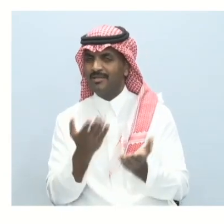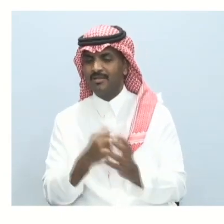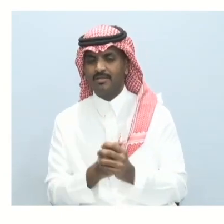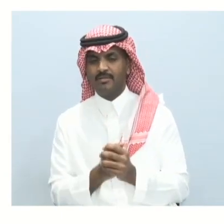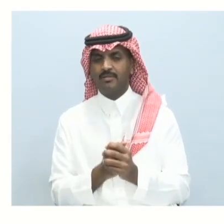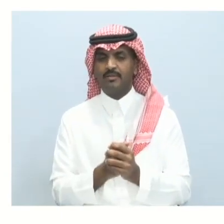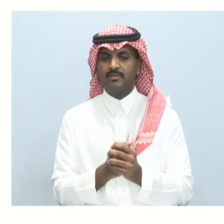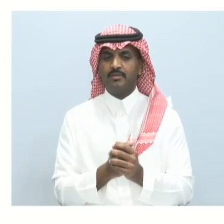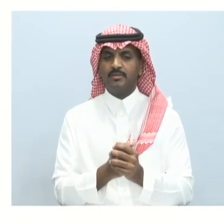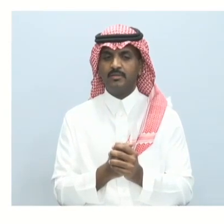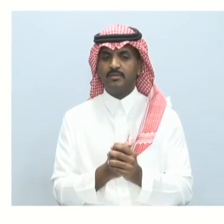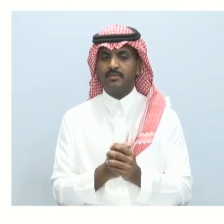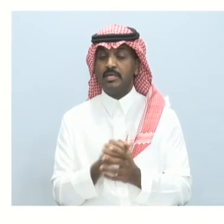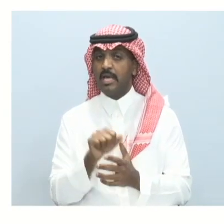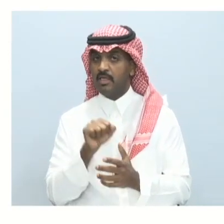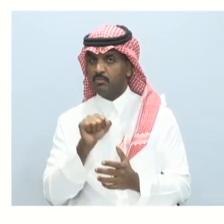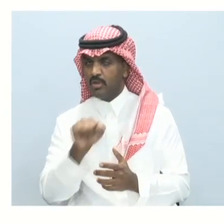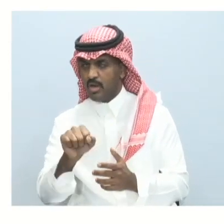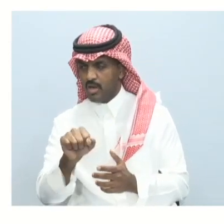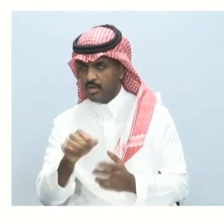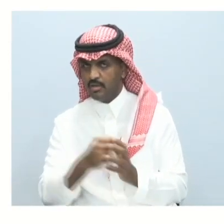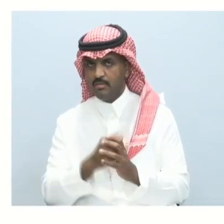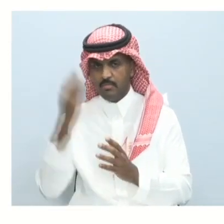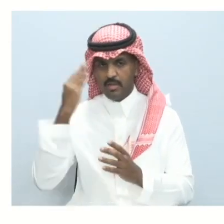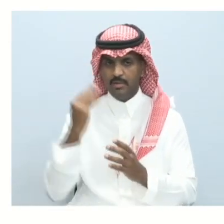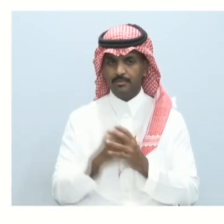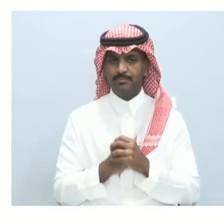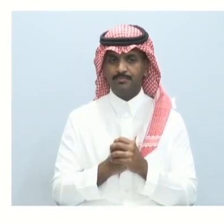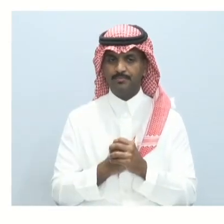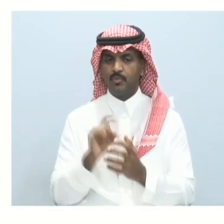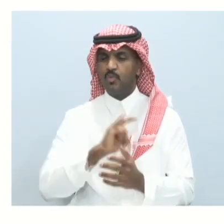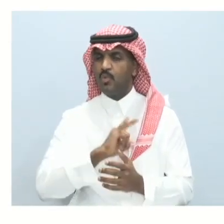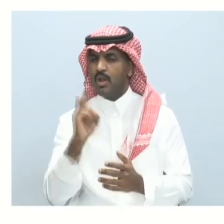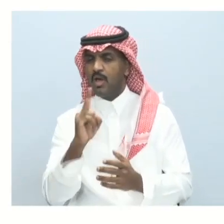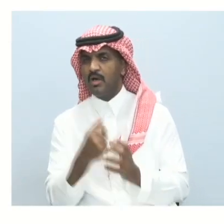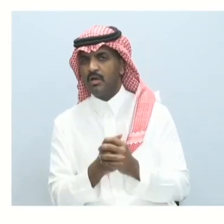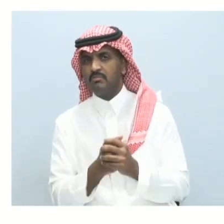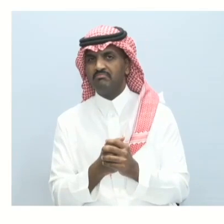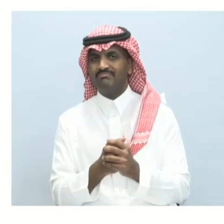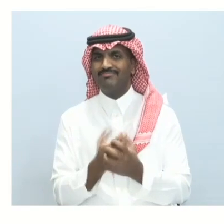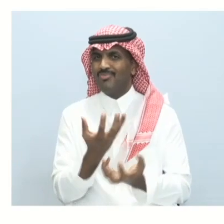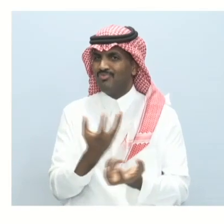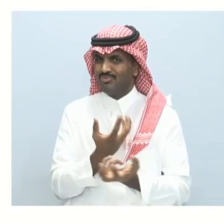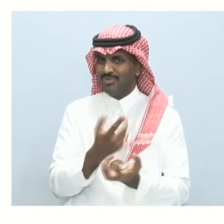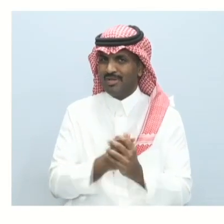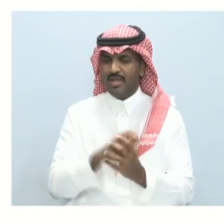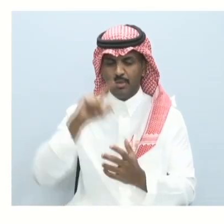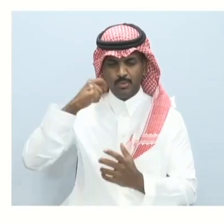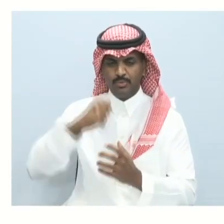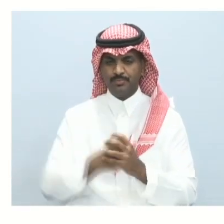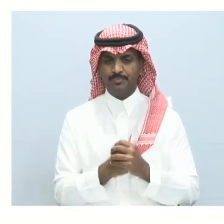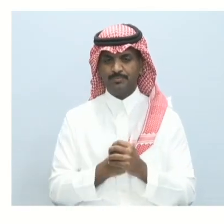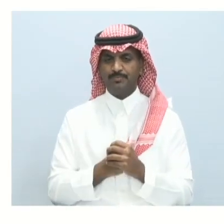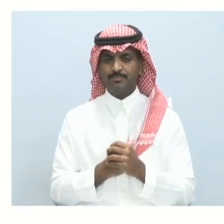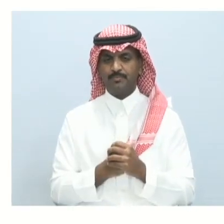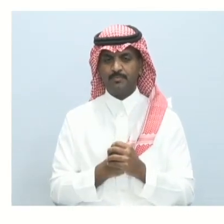حلا عادلا يضمن ويكفل للمراه حقها وكذلك لا يضر بالزوج